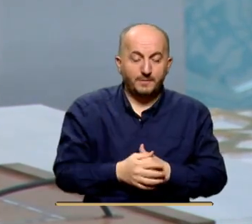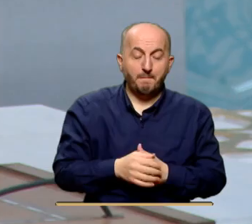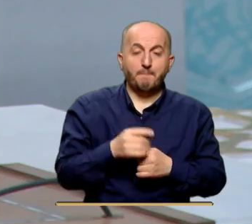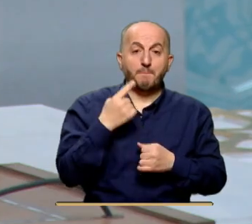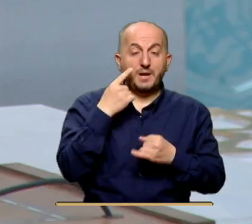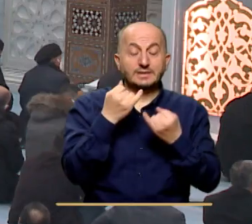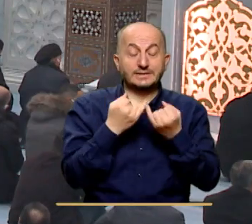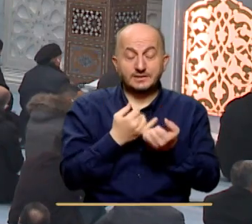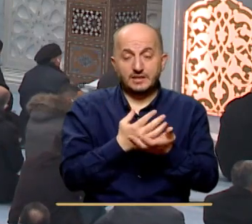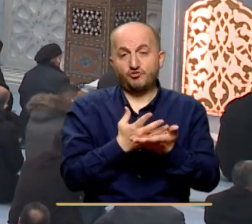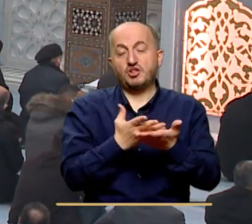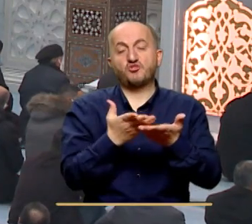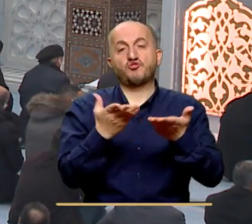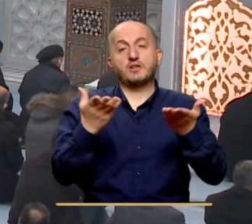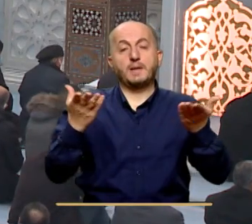kardeşlerim,